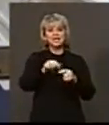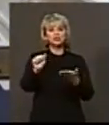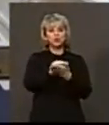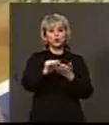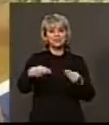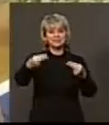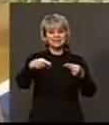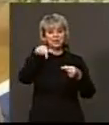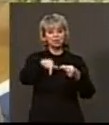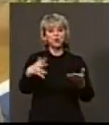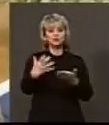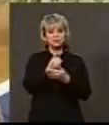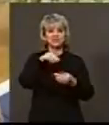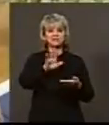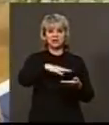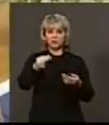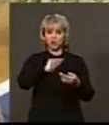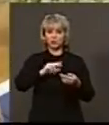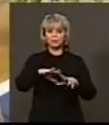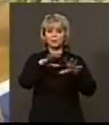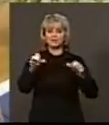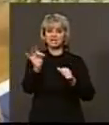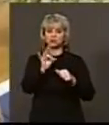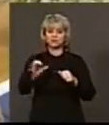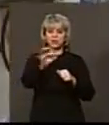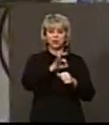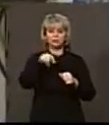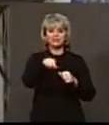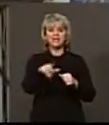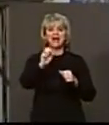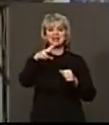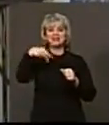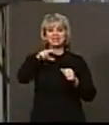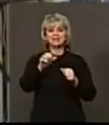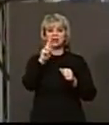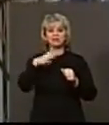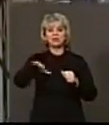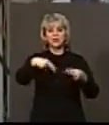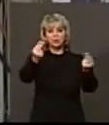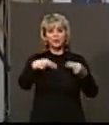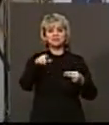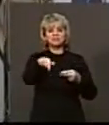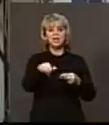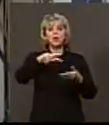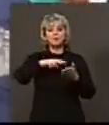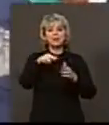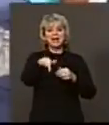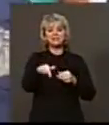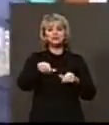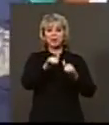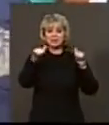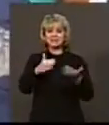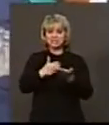документального закрепления успешного взаимодействия правительства Ростовской области и Алтайского края подписали план мер по